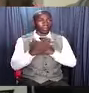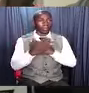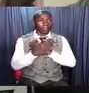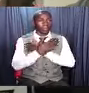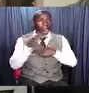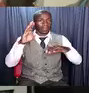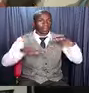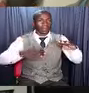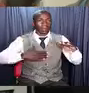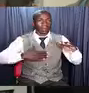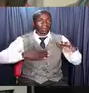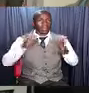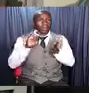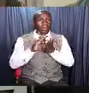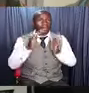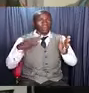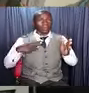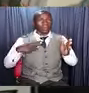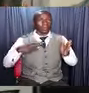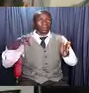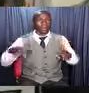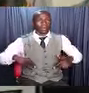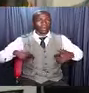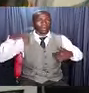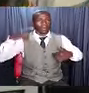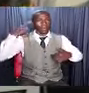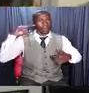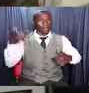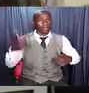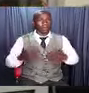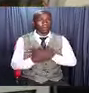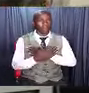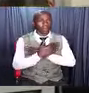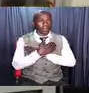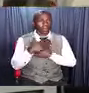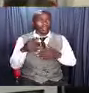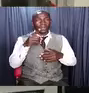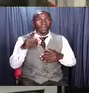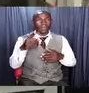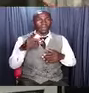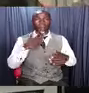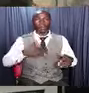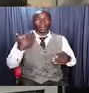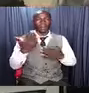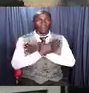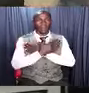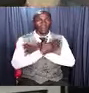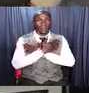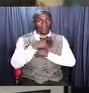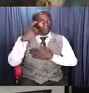kuliko huu wa mtu kutoa uhai wake kwa ajili ya rafiki zake. Ninyi mmekuwa rafiki